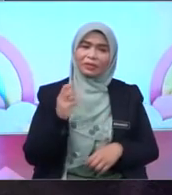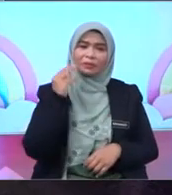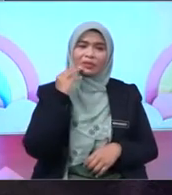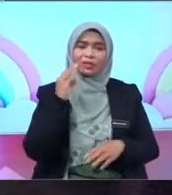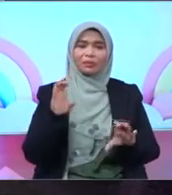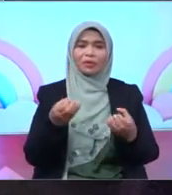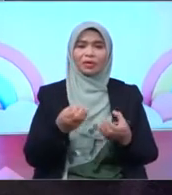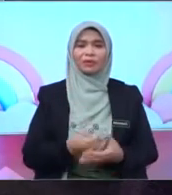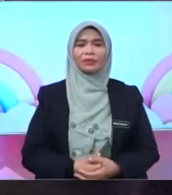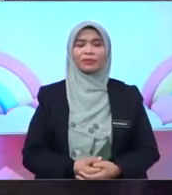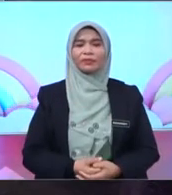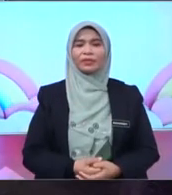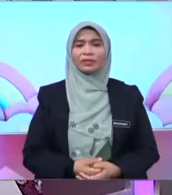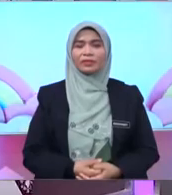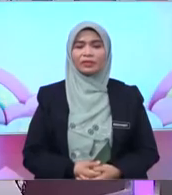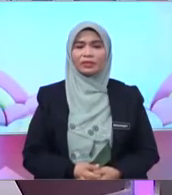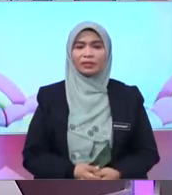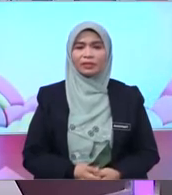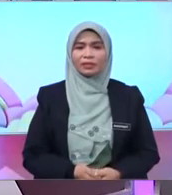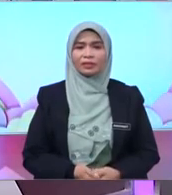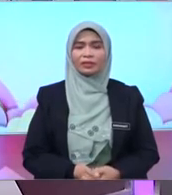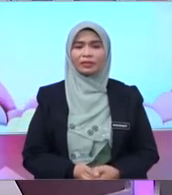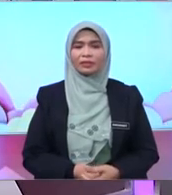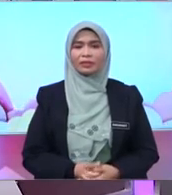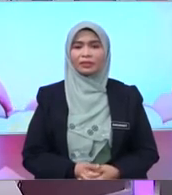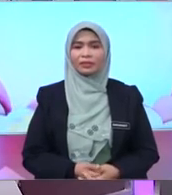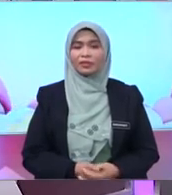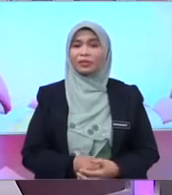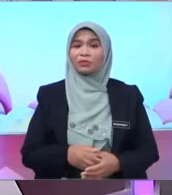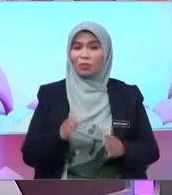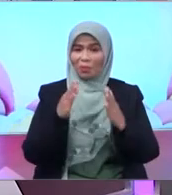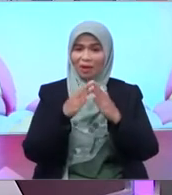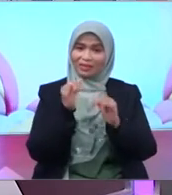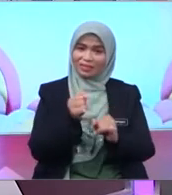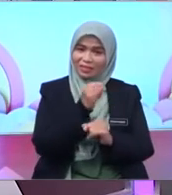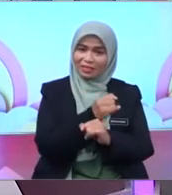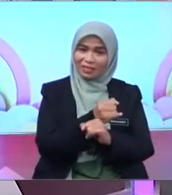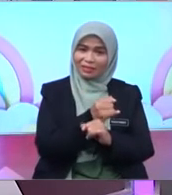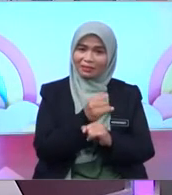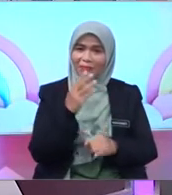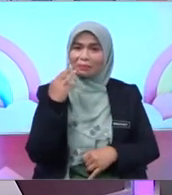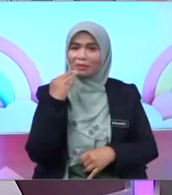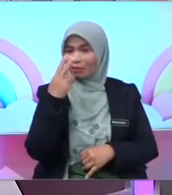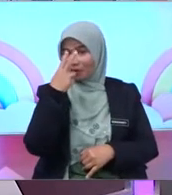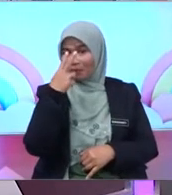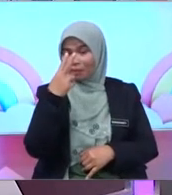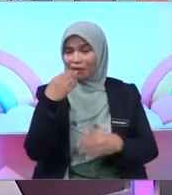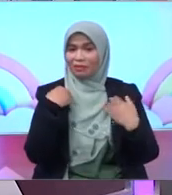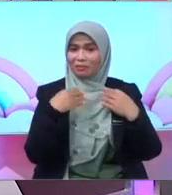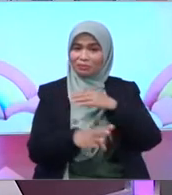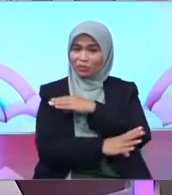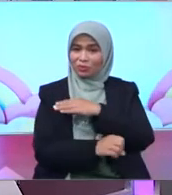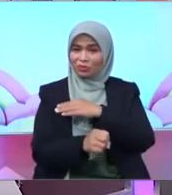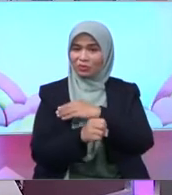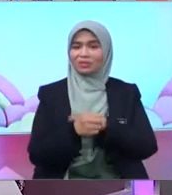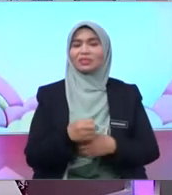oke ya tadi Mira bagi contoh situasi dimainin rumah jiren Mira Mira Tenang pak adik perempuan yang mau masuk betol